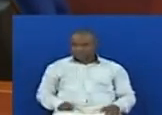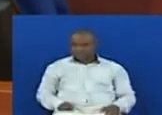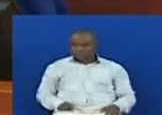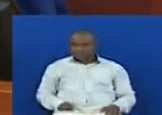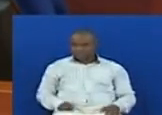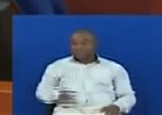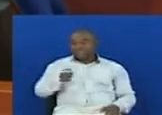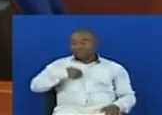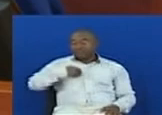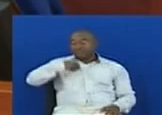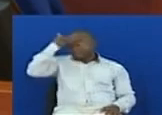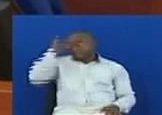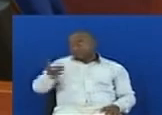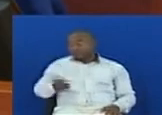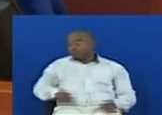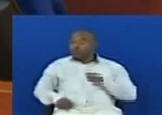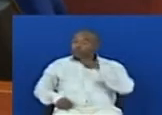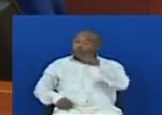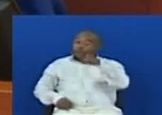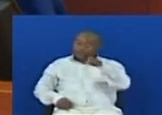Sikujua kama seneta